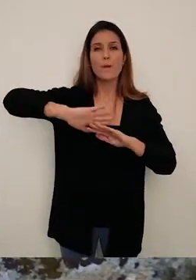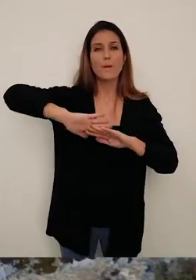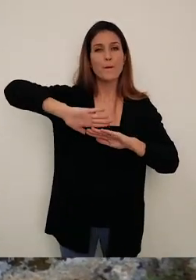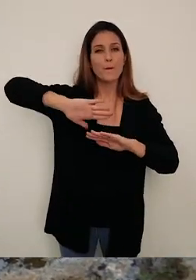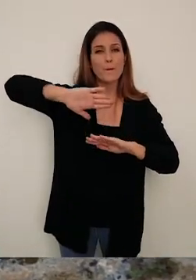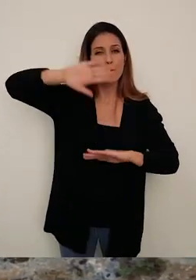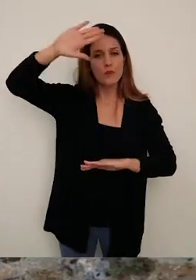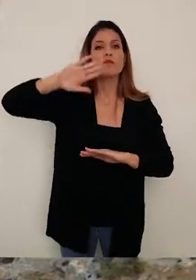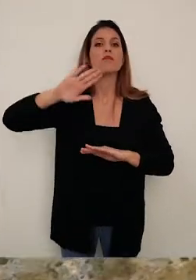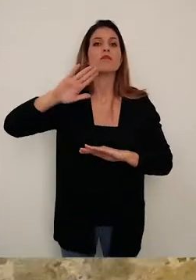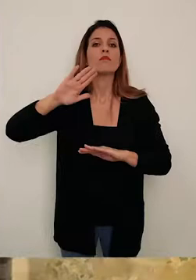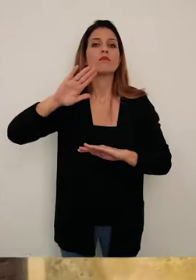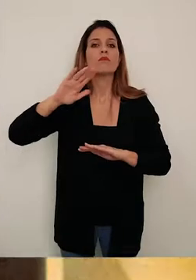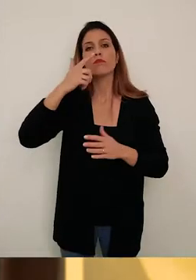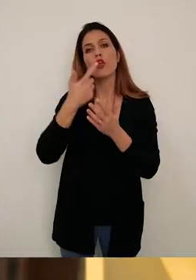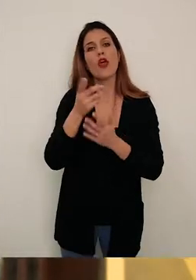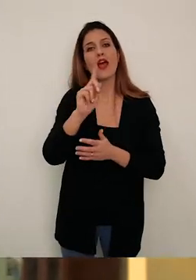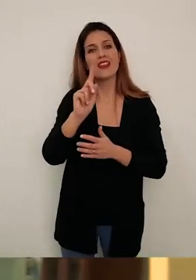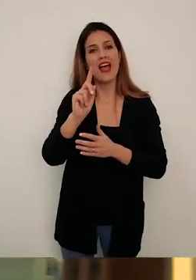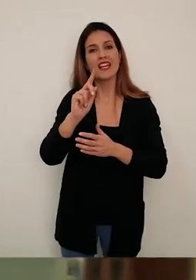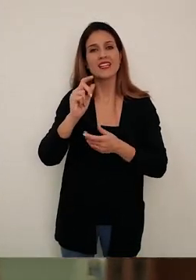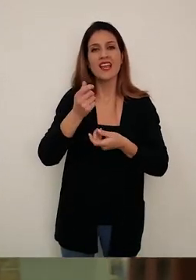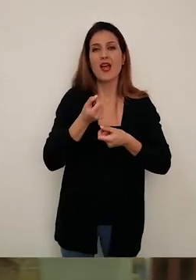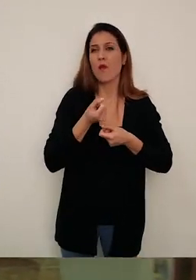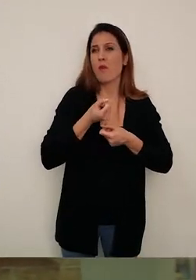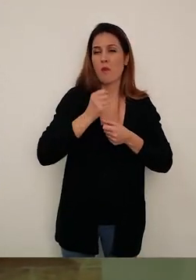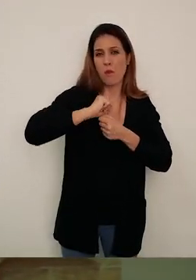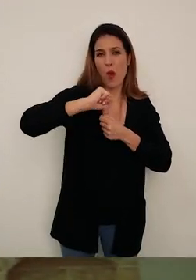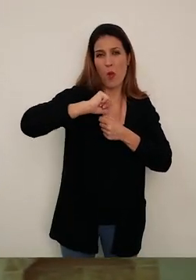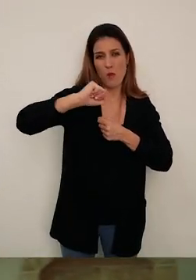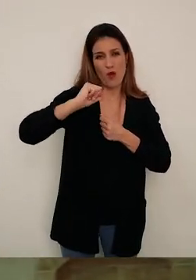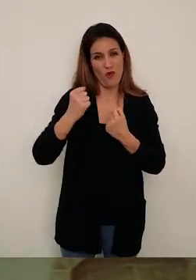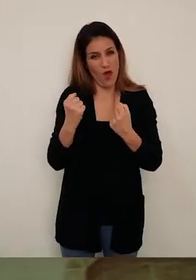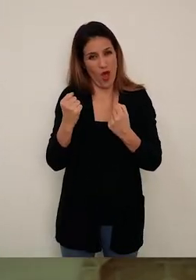struttura, poco adatte a resistere all'artiglieria pesante.